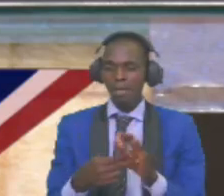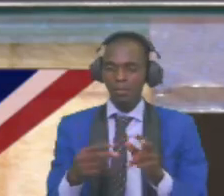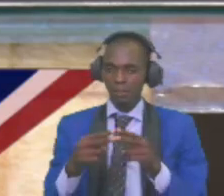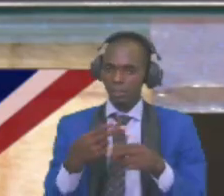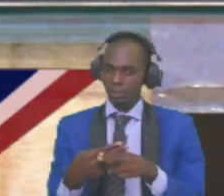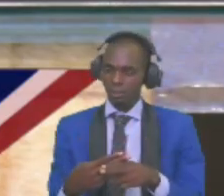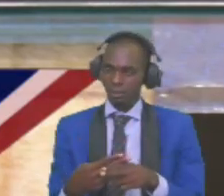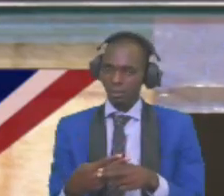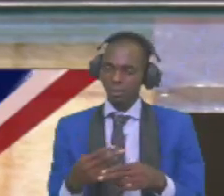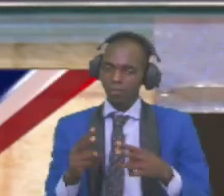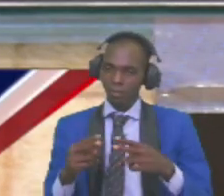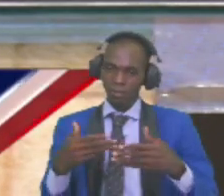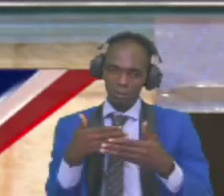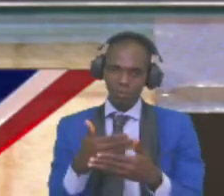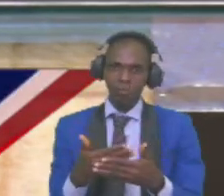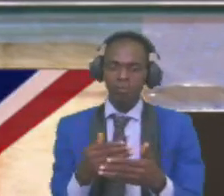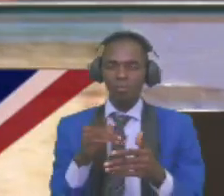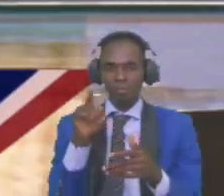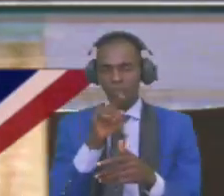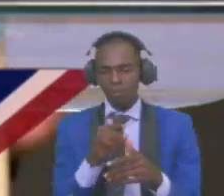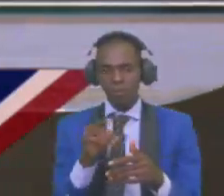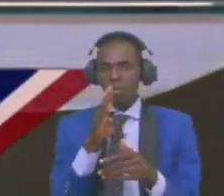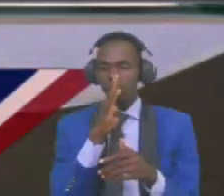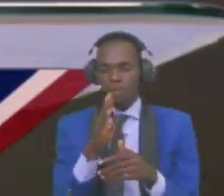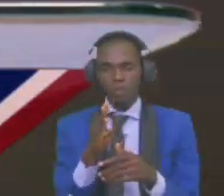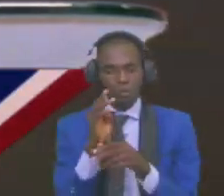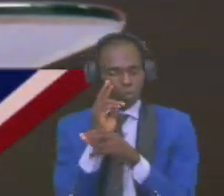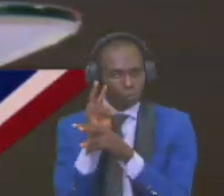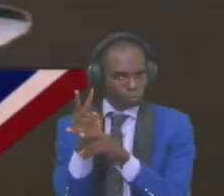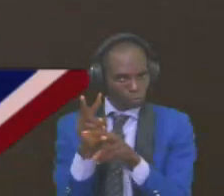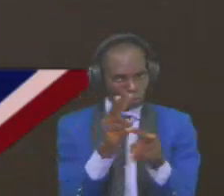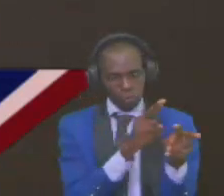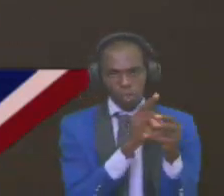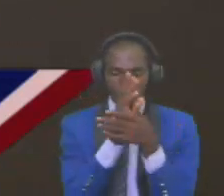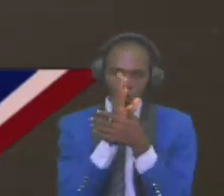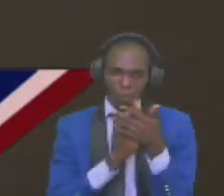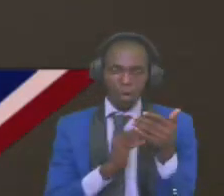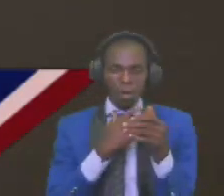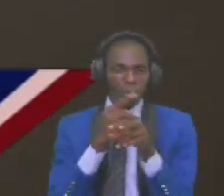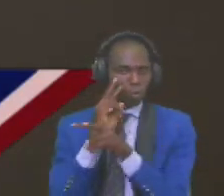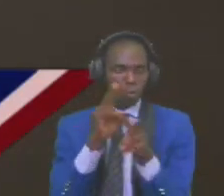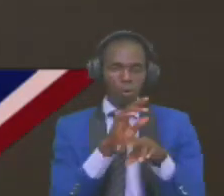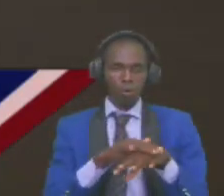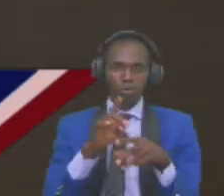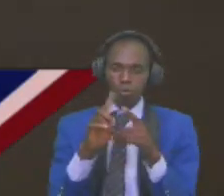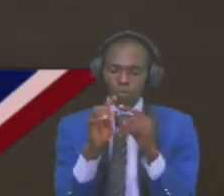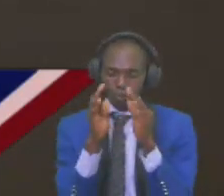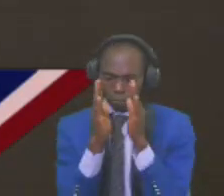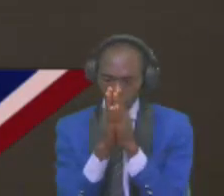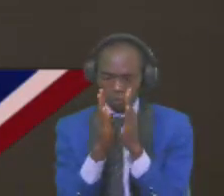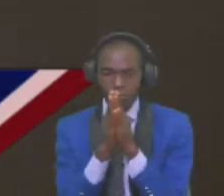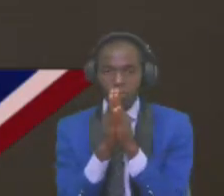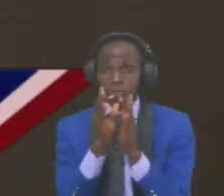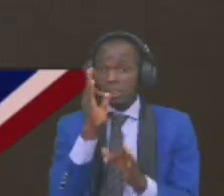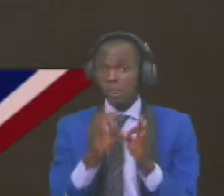ça y est sobre pour vaquer à l'apn vaquer à la prière vous comprenez